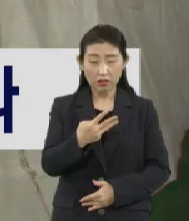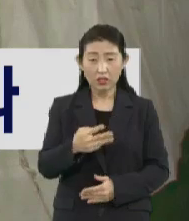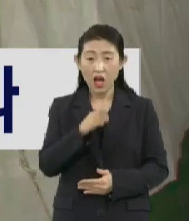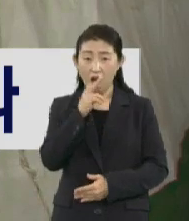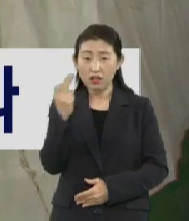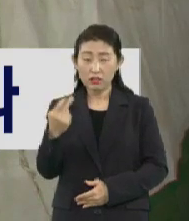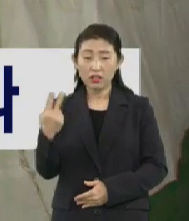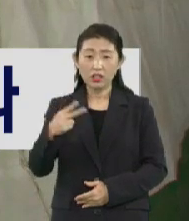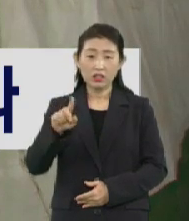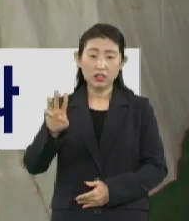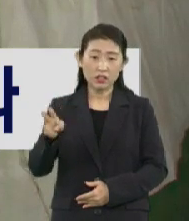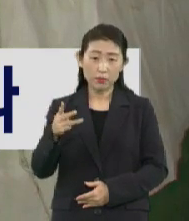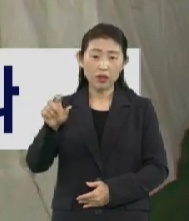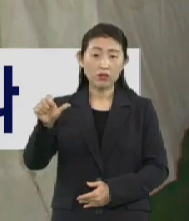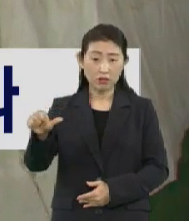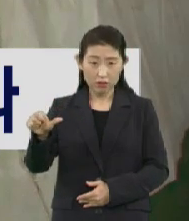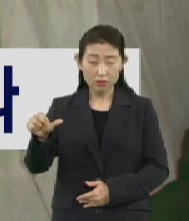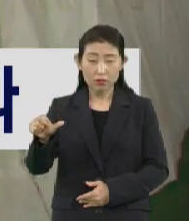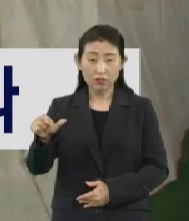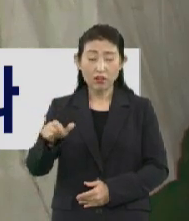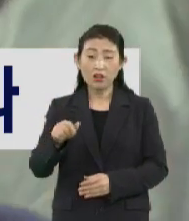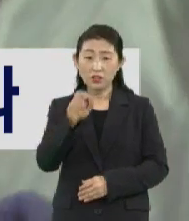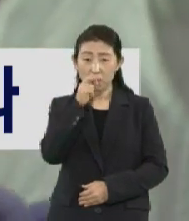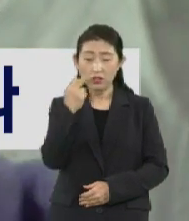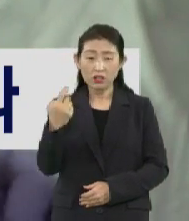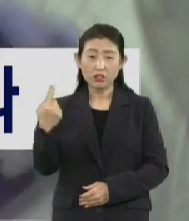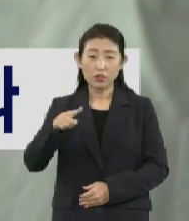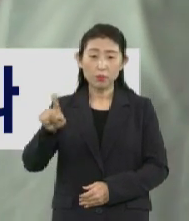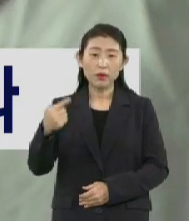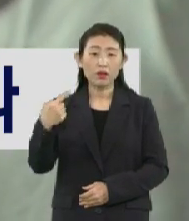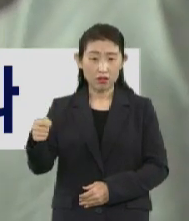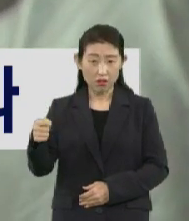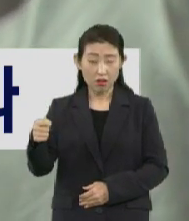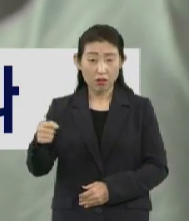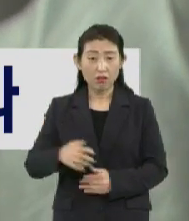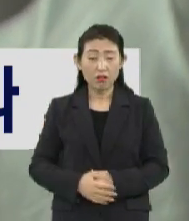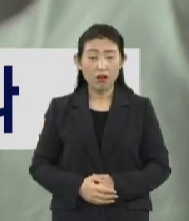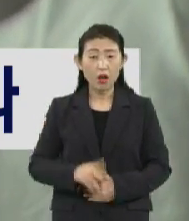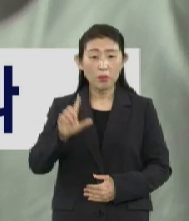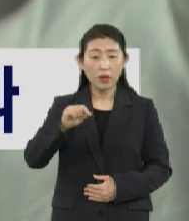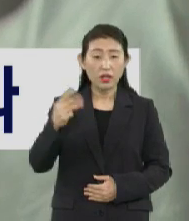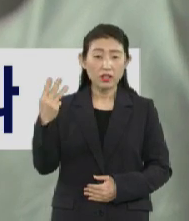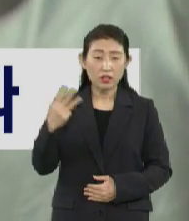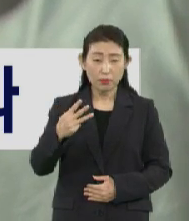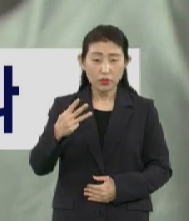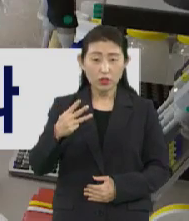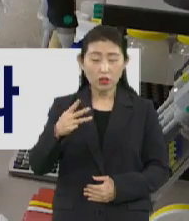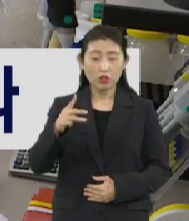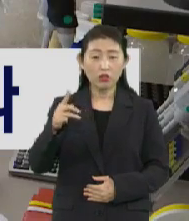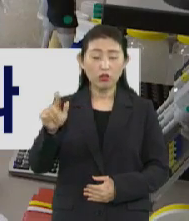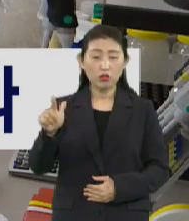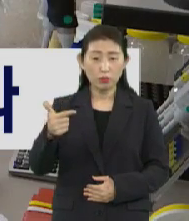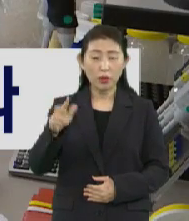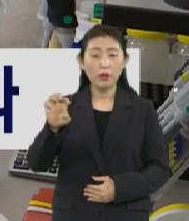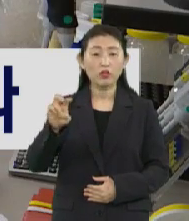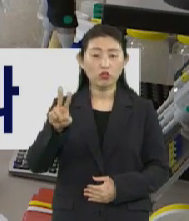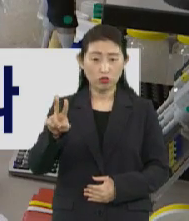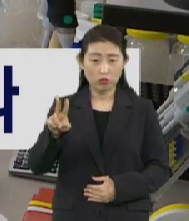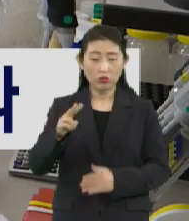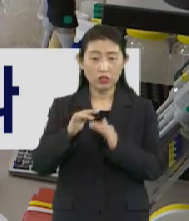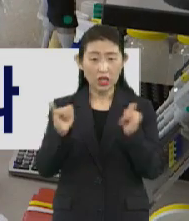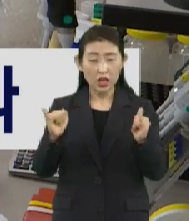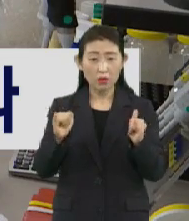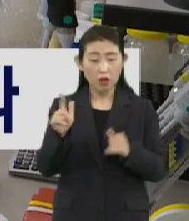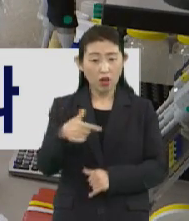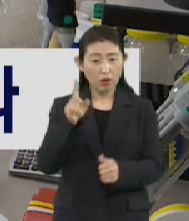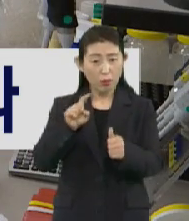아산 2300 15명 서상 1100 1명 등 13,600 42명 으로 하루 사이 3000명